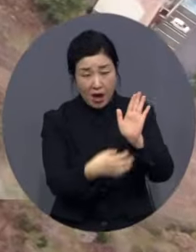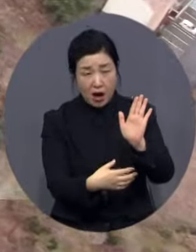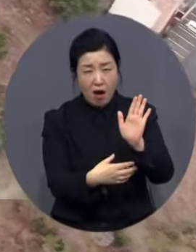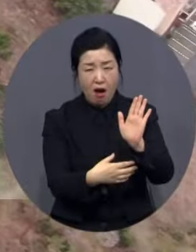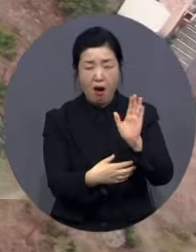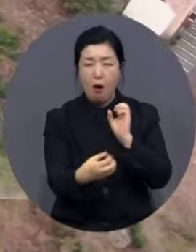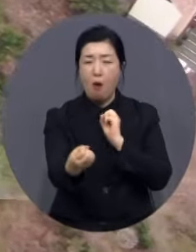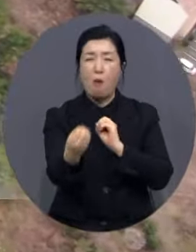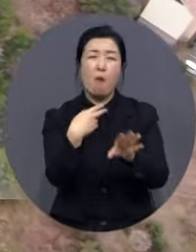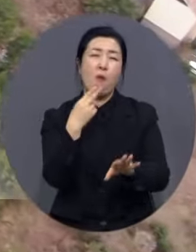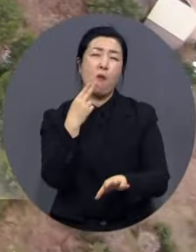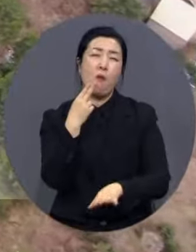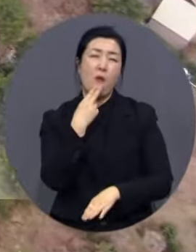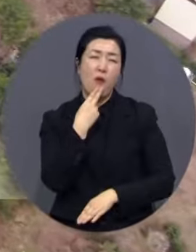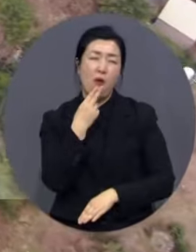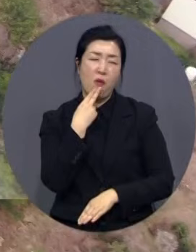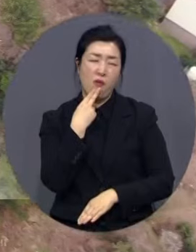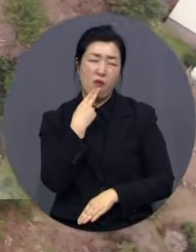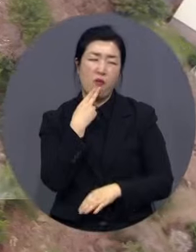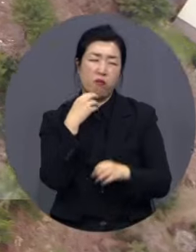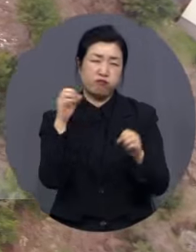응찰자가 없어